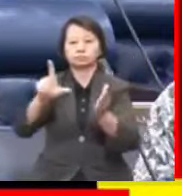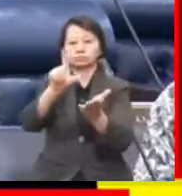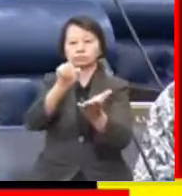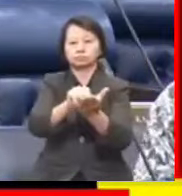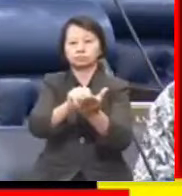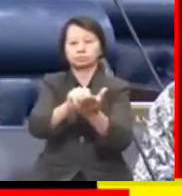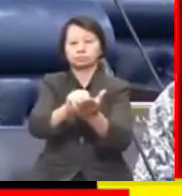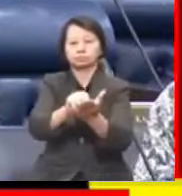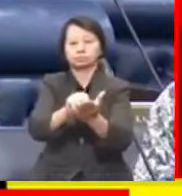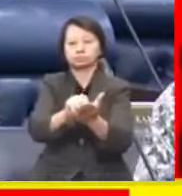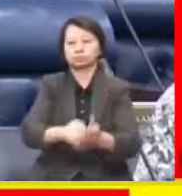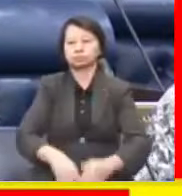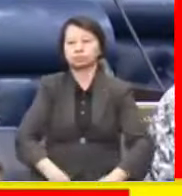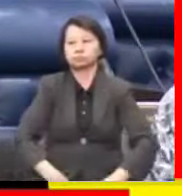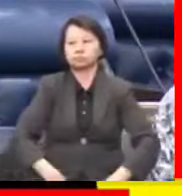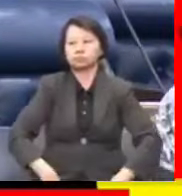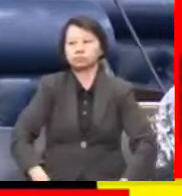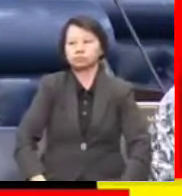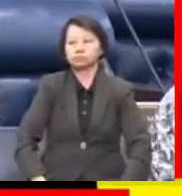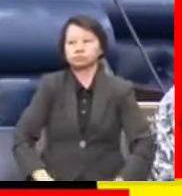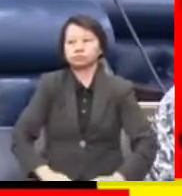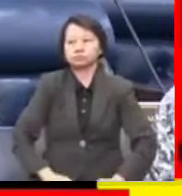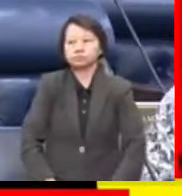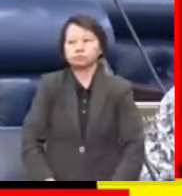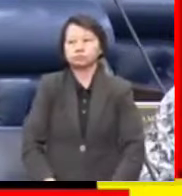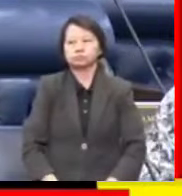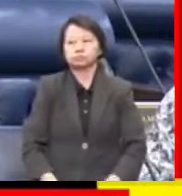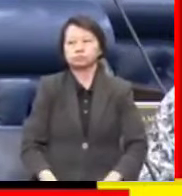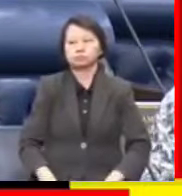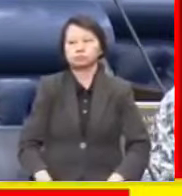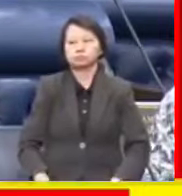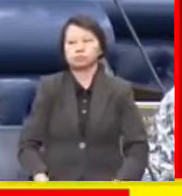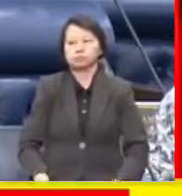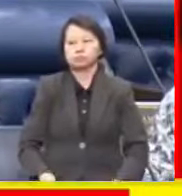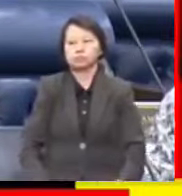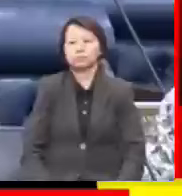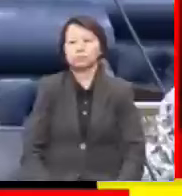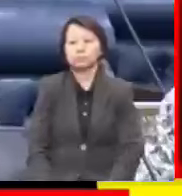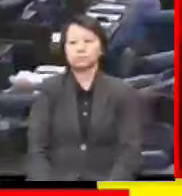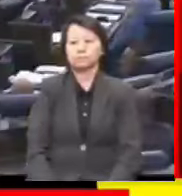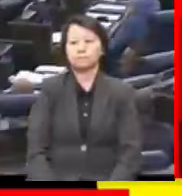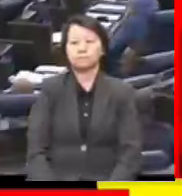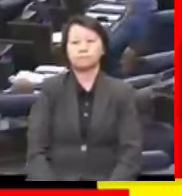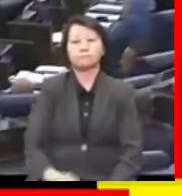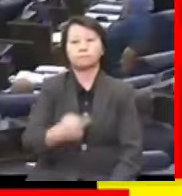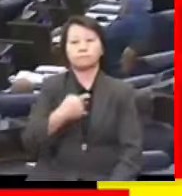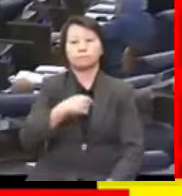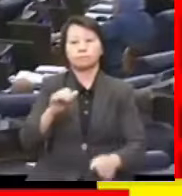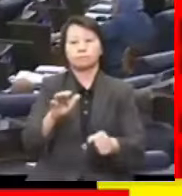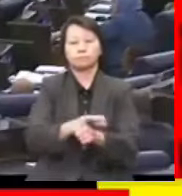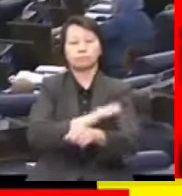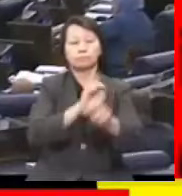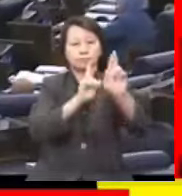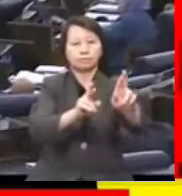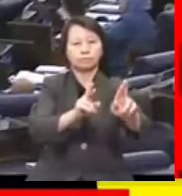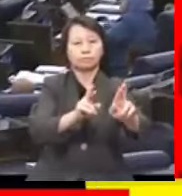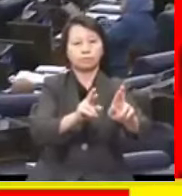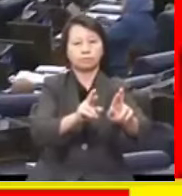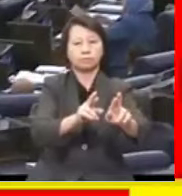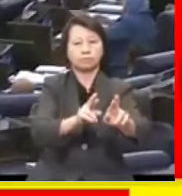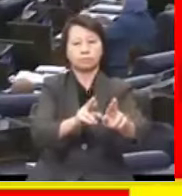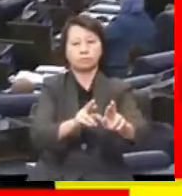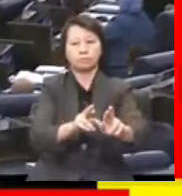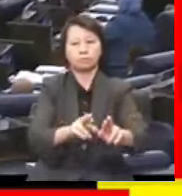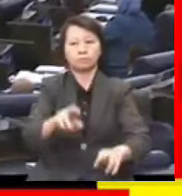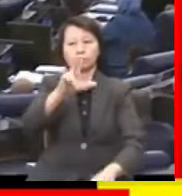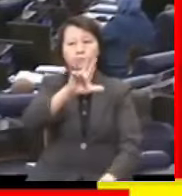peraturan mesyarat ya terima kasih Tan Sri saya dengan penuh hormatnya merujuk kepada